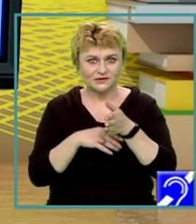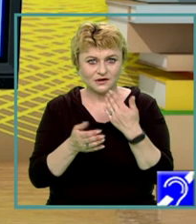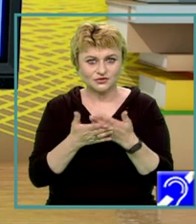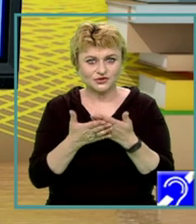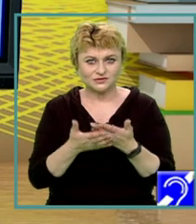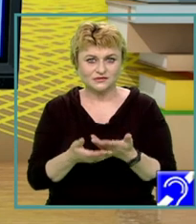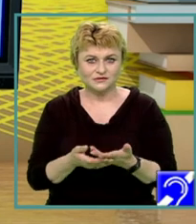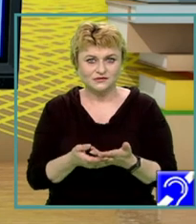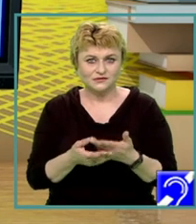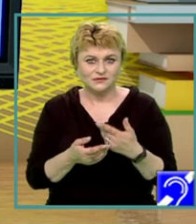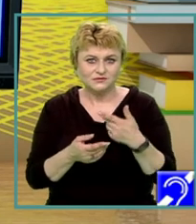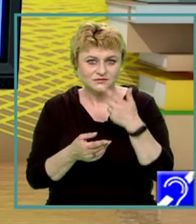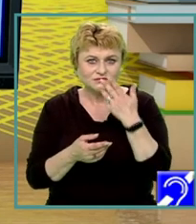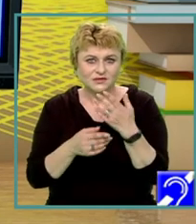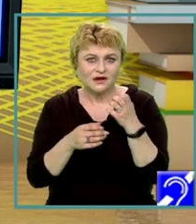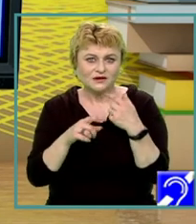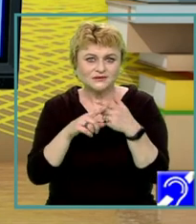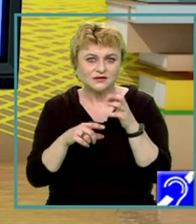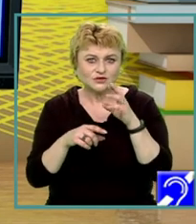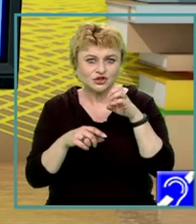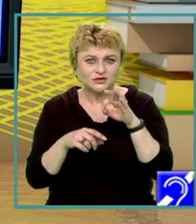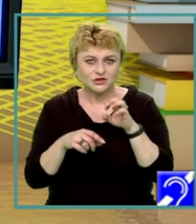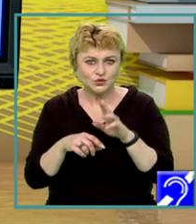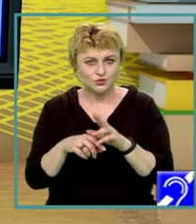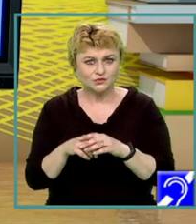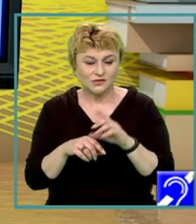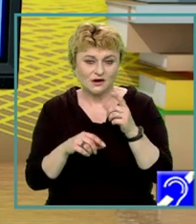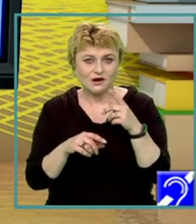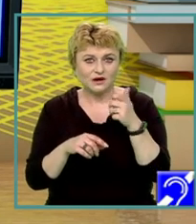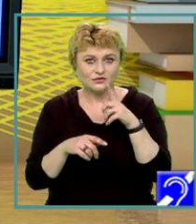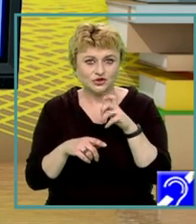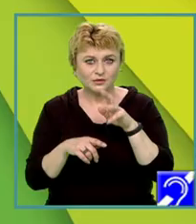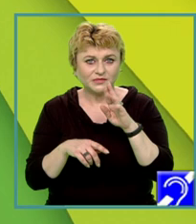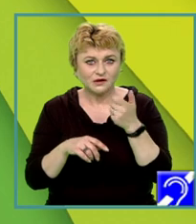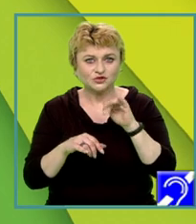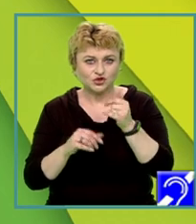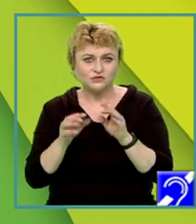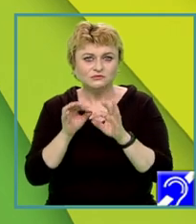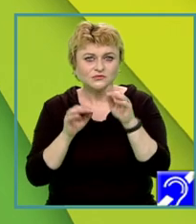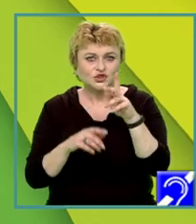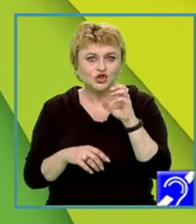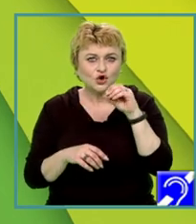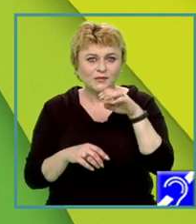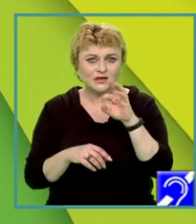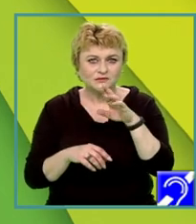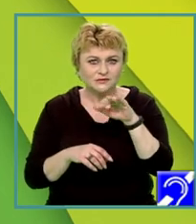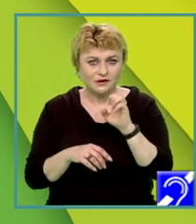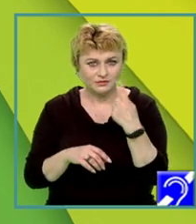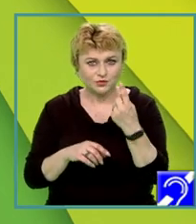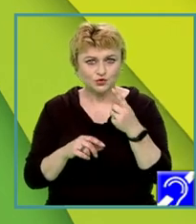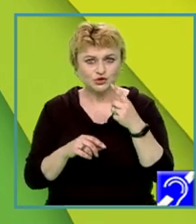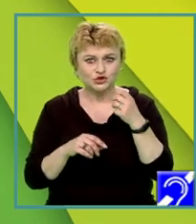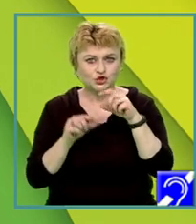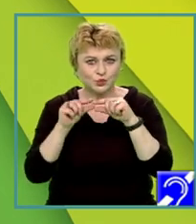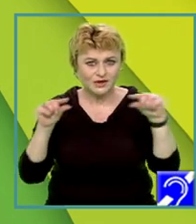timp in aceste exercitii noțiuni de arhaisme Tică algebră și geometrie primul subiect din